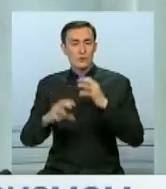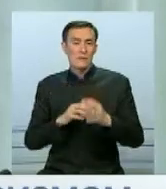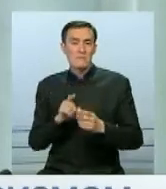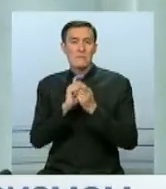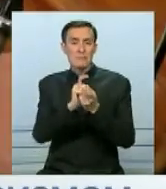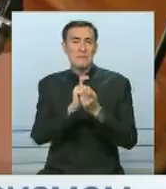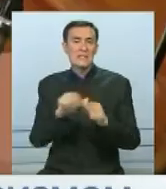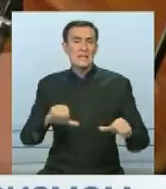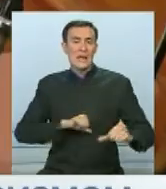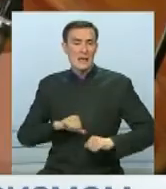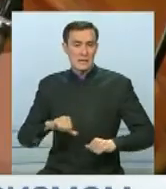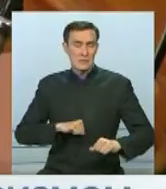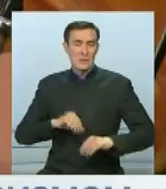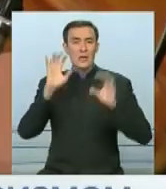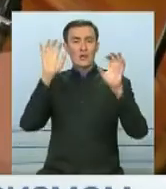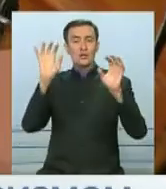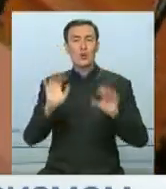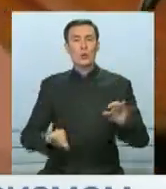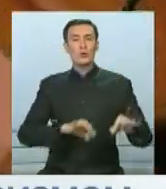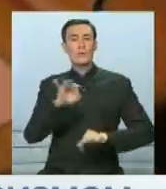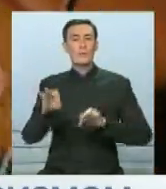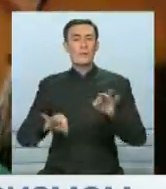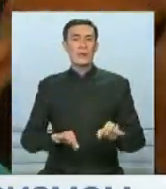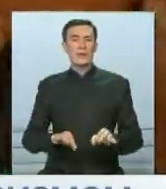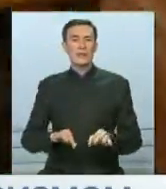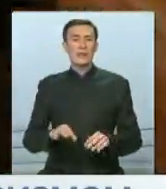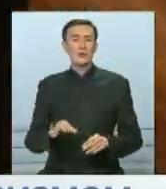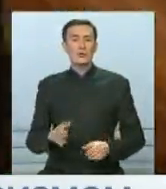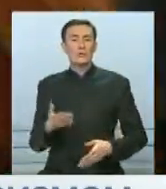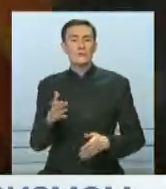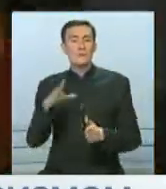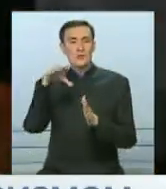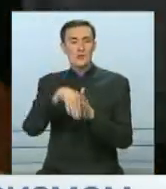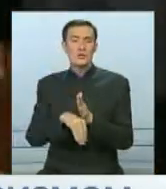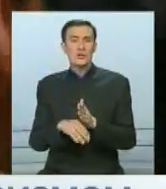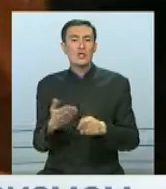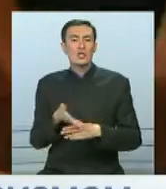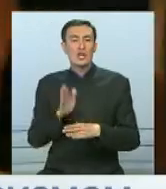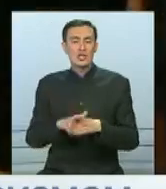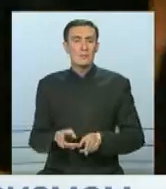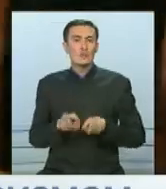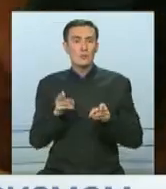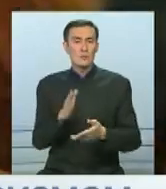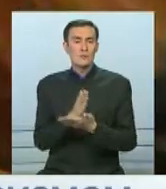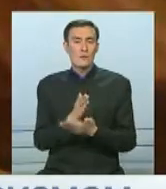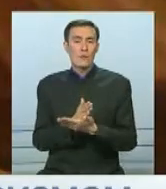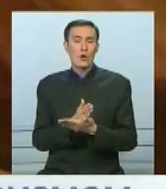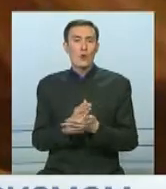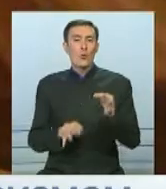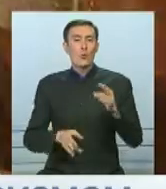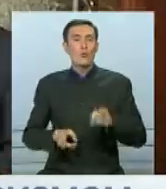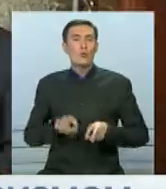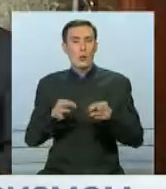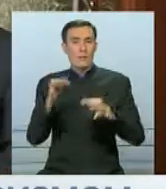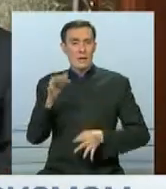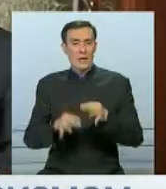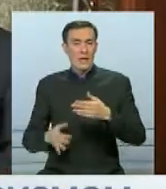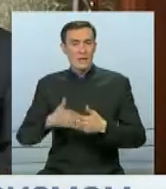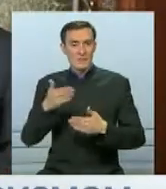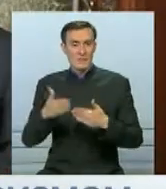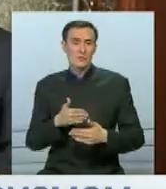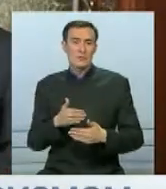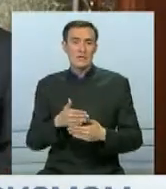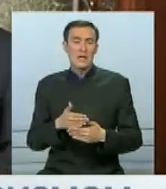с терроризмом. В законопроекте перечислены тяжкие преступления, за которые предусмотрена уголовная ответственность. Среди них –